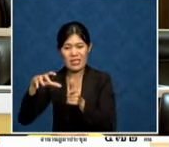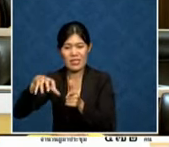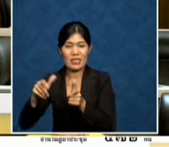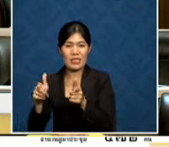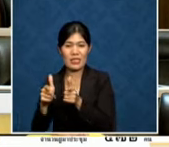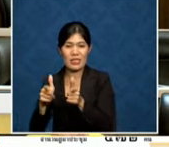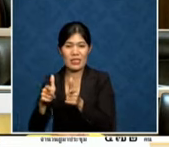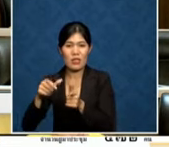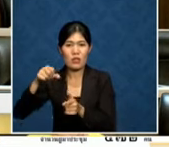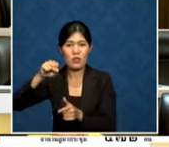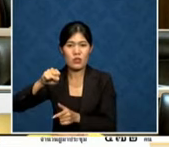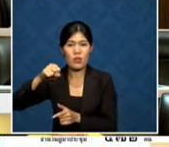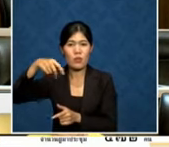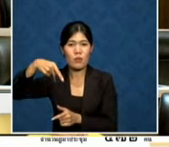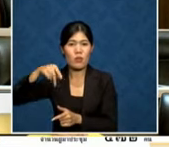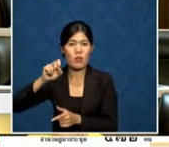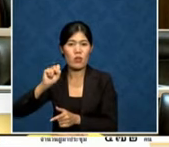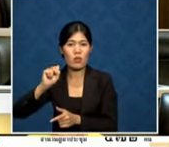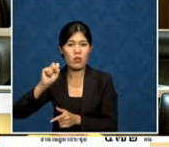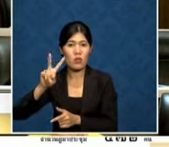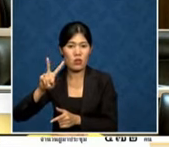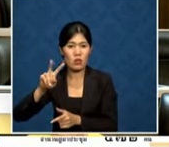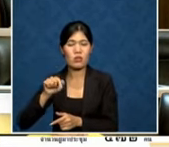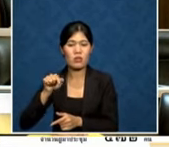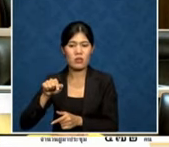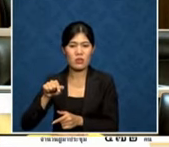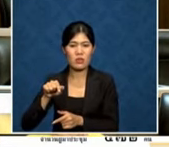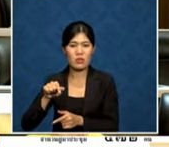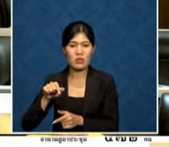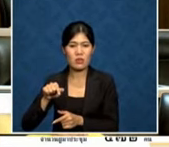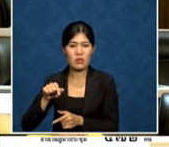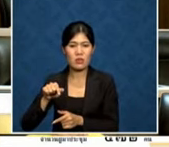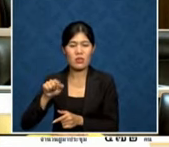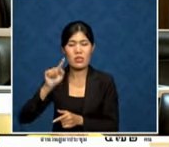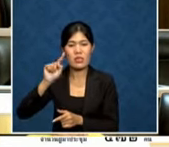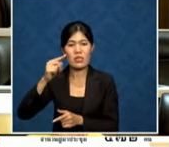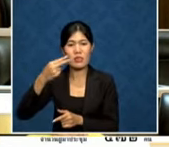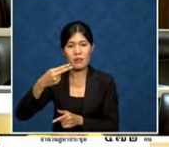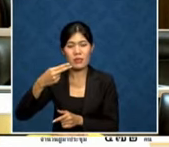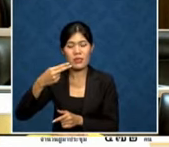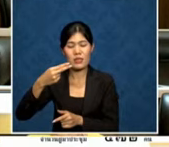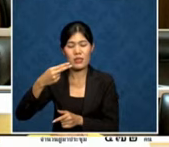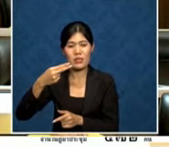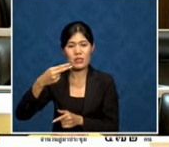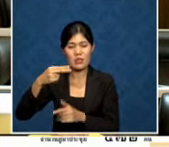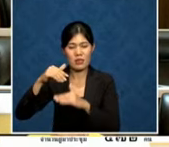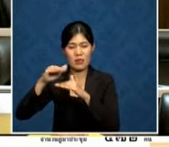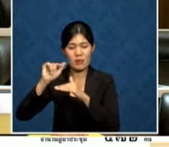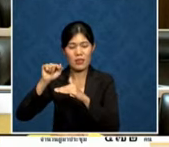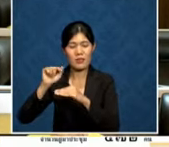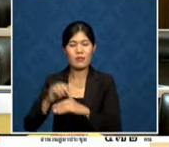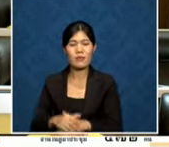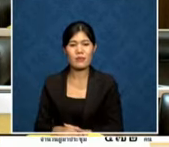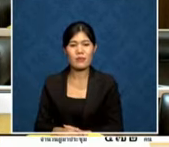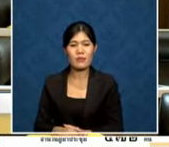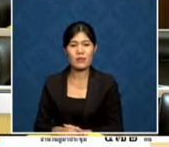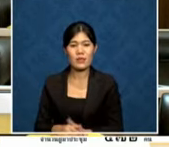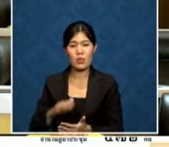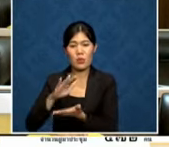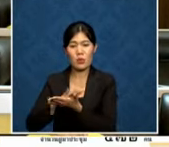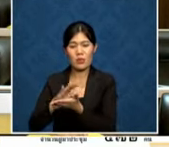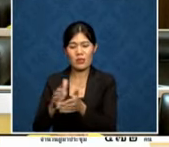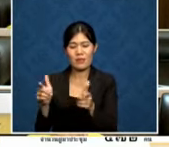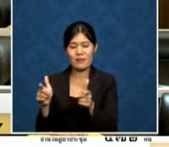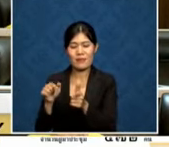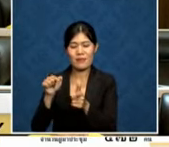กว่า 14,000แห่งหรือคิดเป็นร้อยละ 51ของโรงเรียนในสังกัดทั้งหมดนะคะพบว่าโรงเรียนขนาด